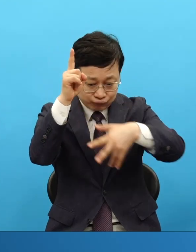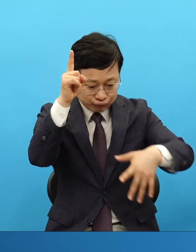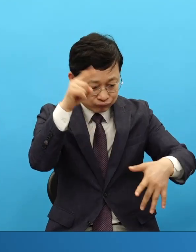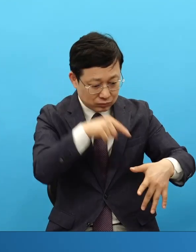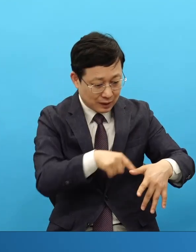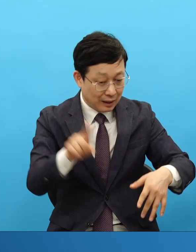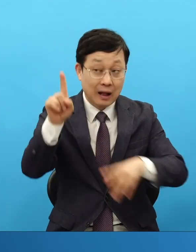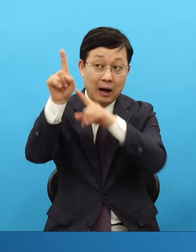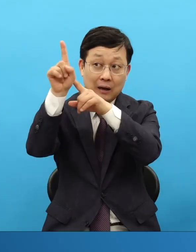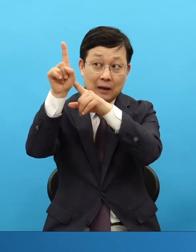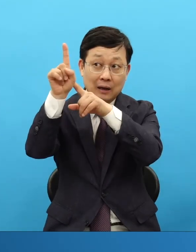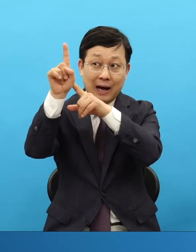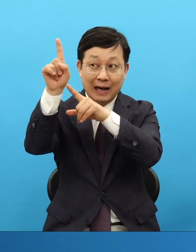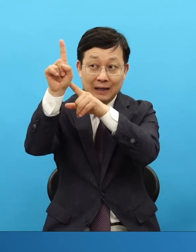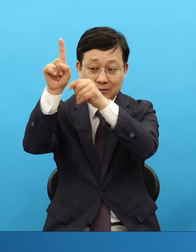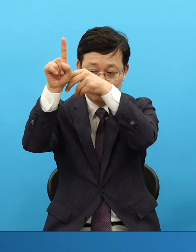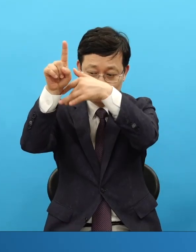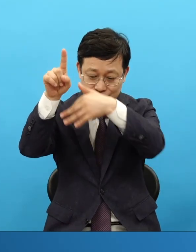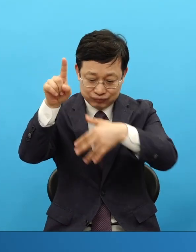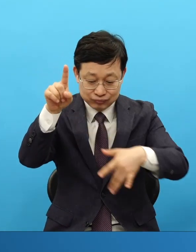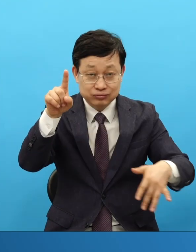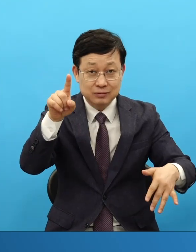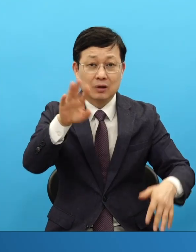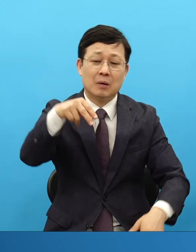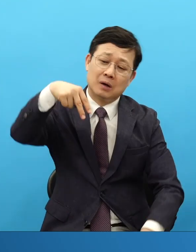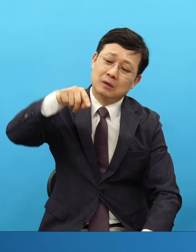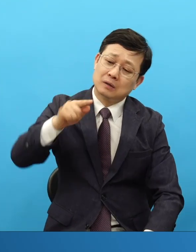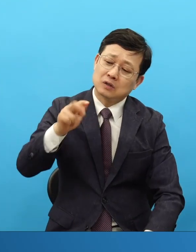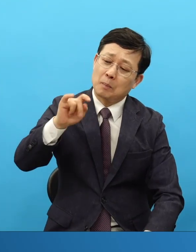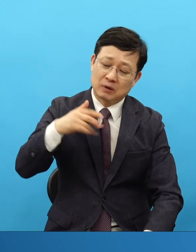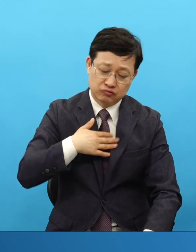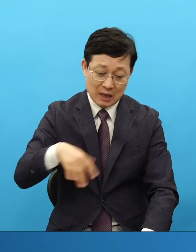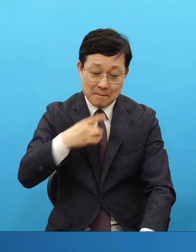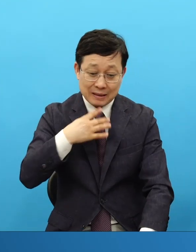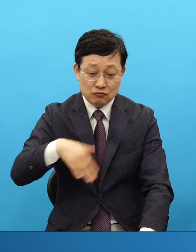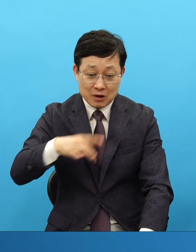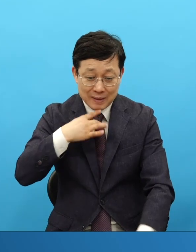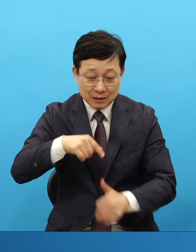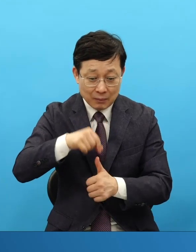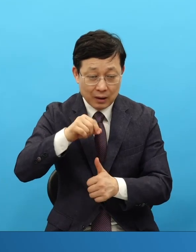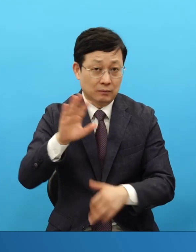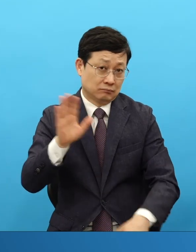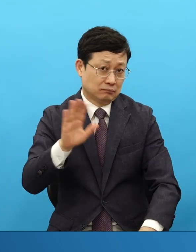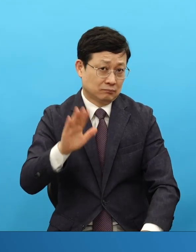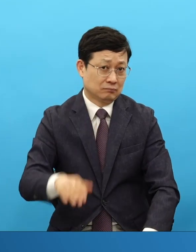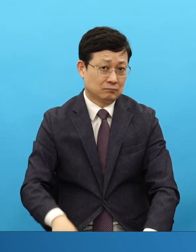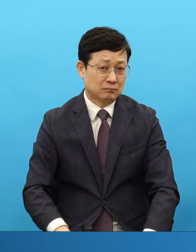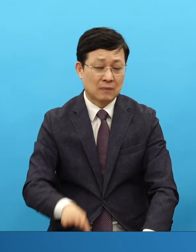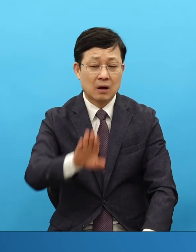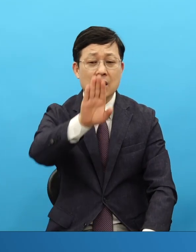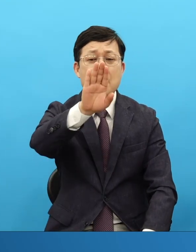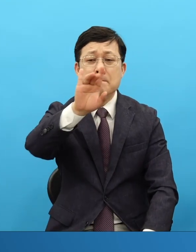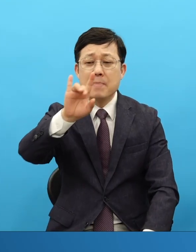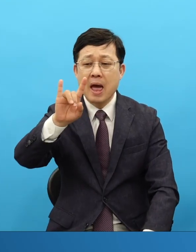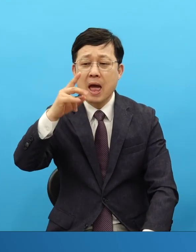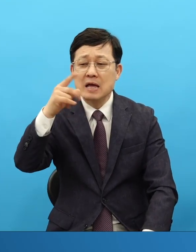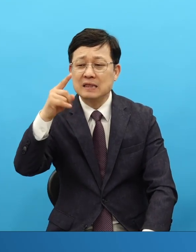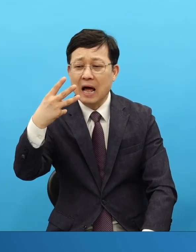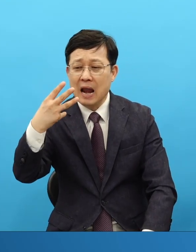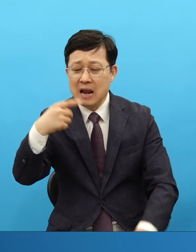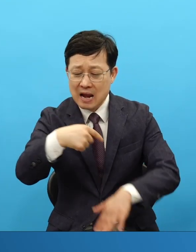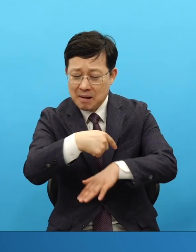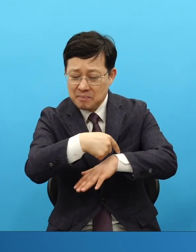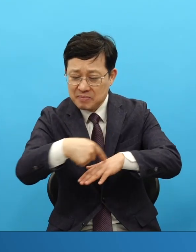잘못된 We 얘기예요. created an incorrect term. The Jewish people created an incorrect term, chosen people. That's incorrect. 뭐 배달의 민족 그렇게 좋은